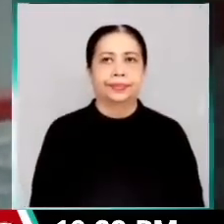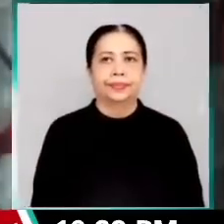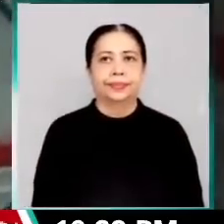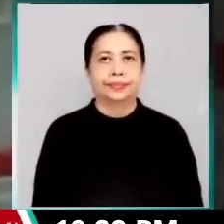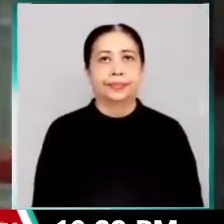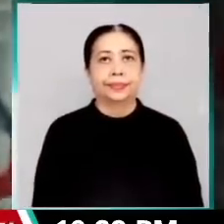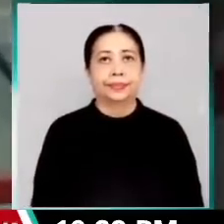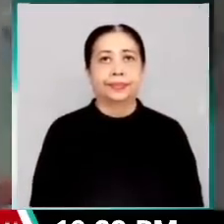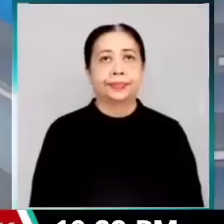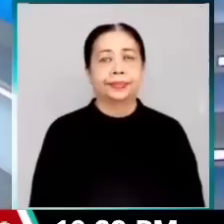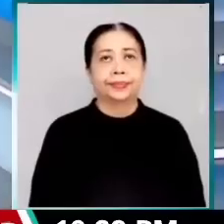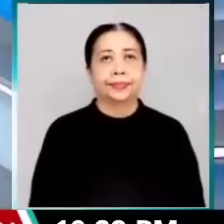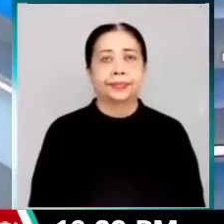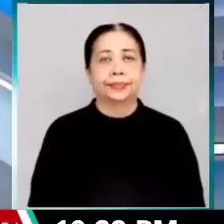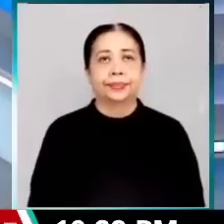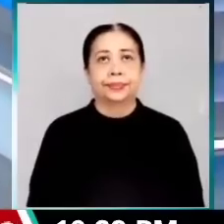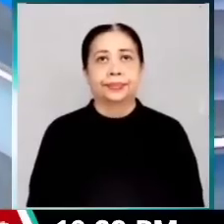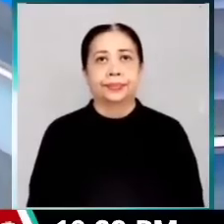News.